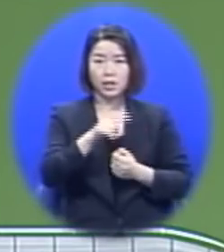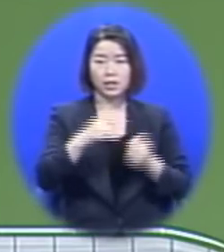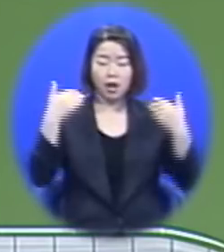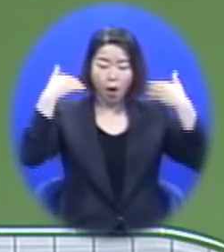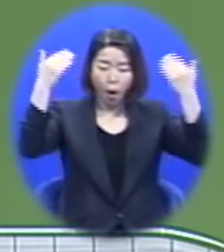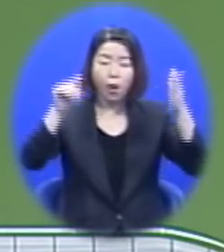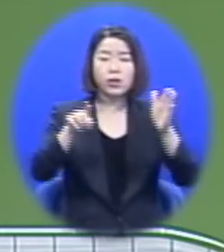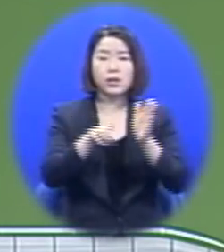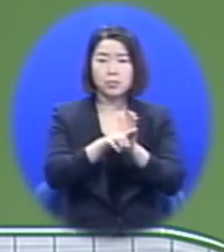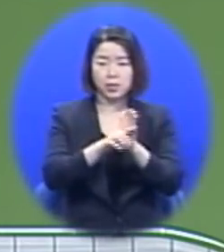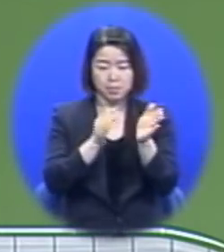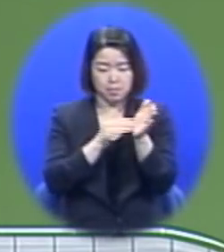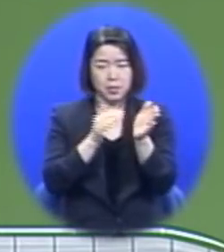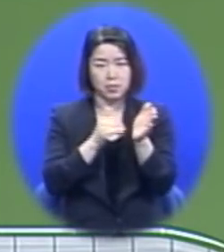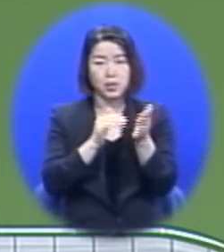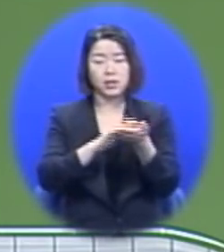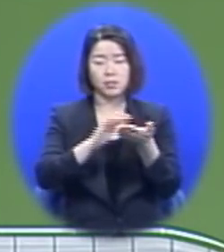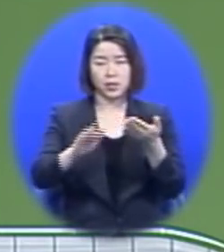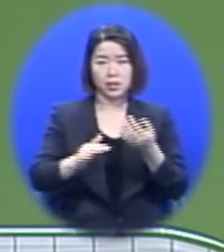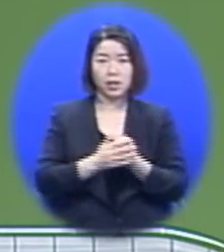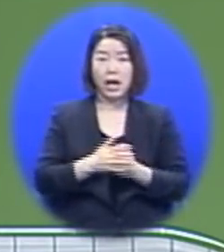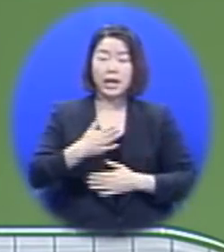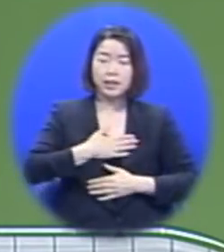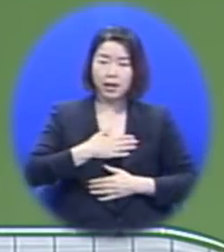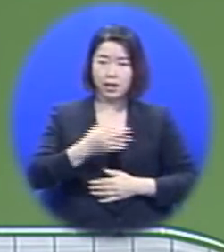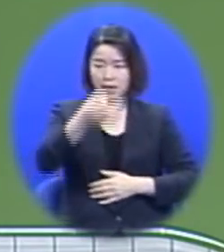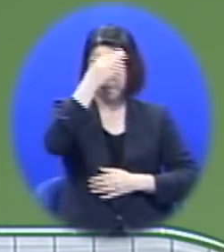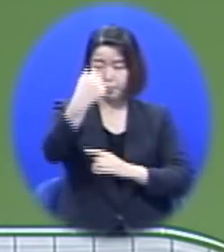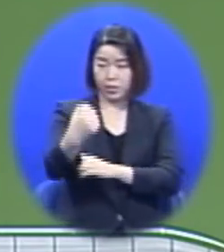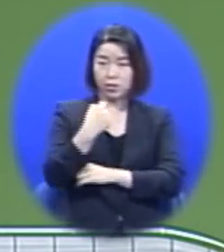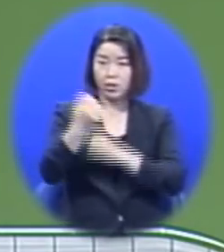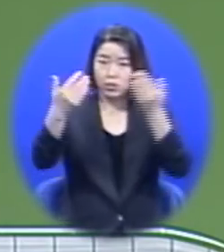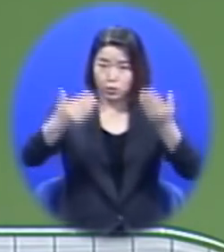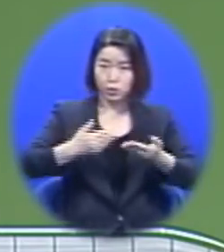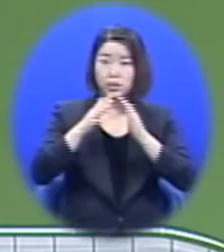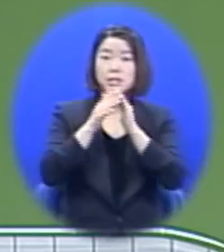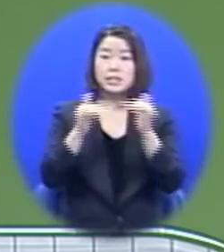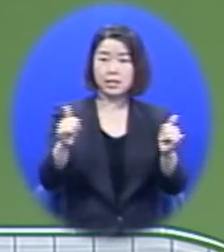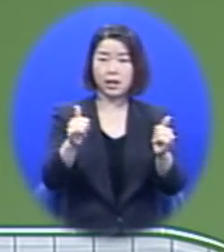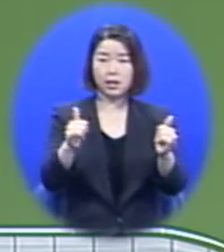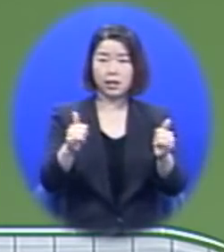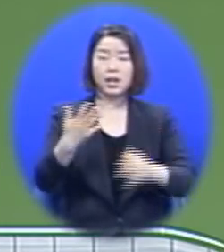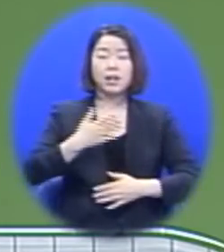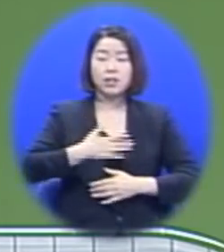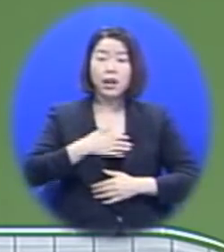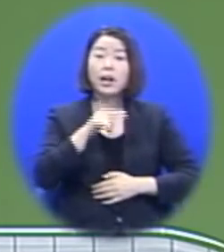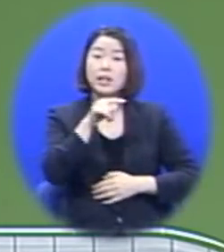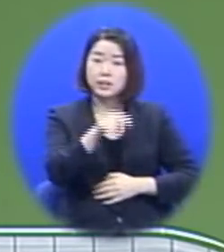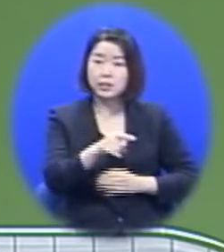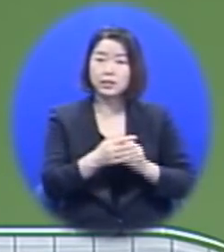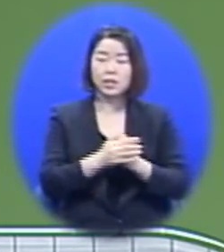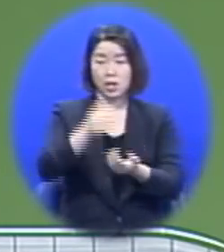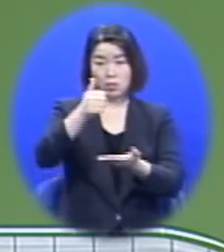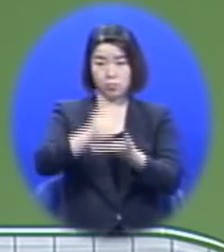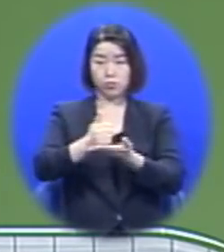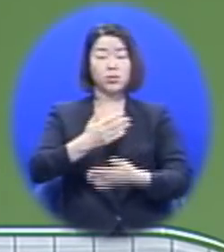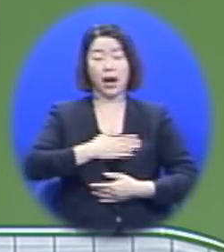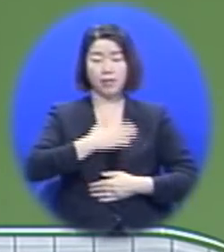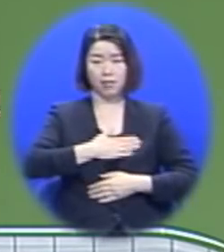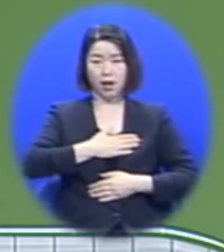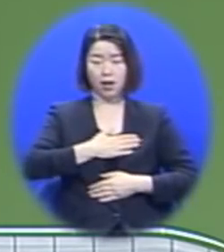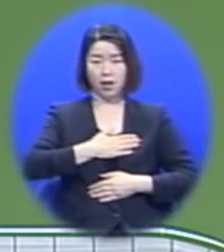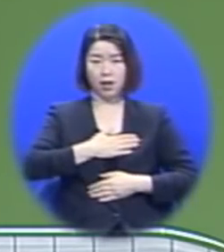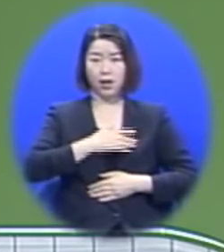믿음의 비밀이에요. 내게 능력 주시는 자, 내가 그분을 내가